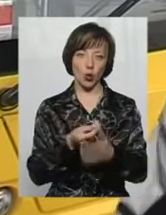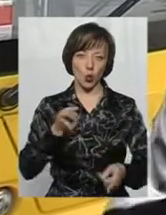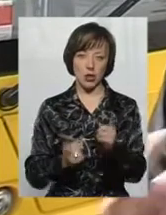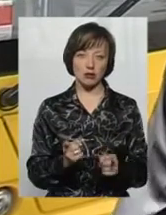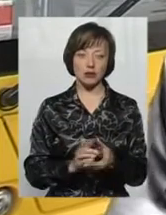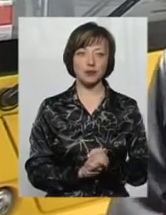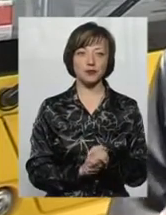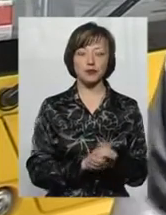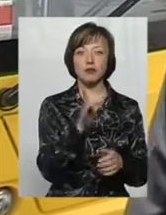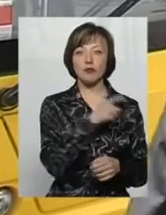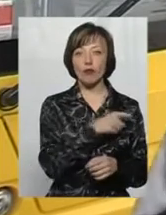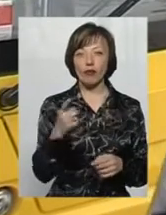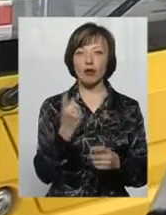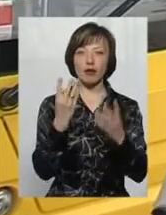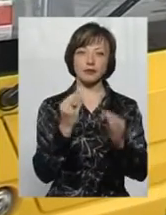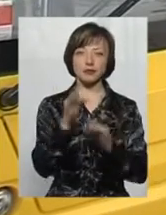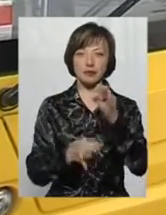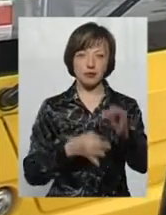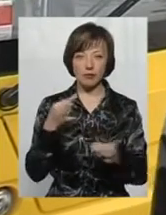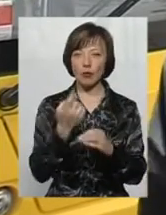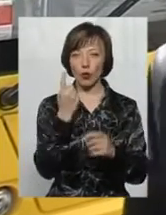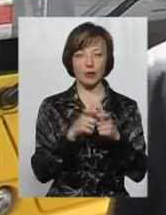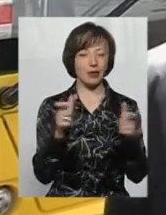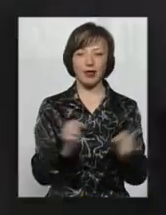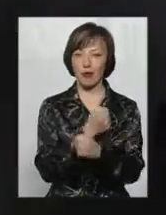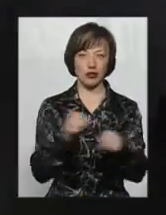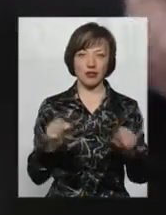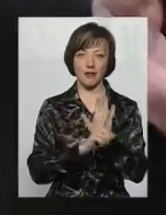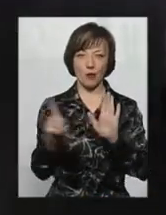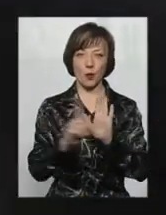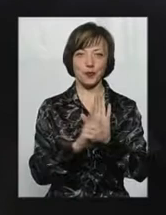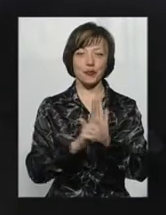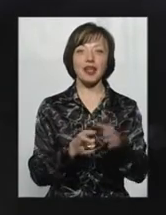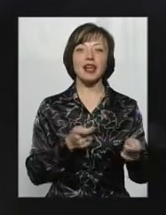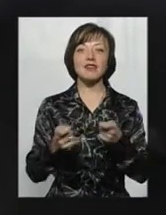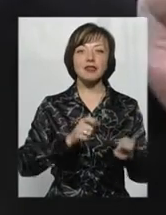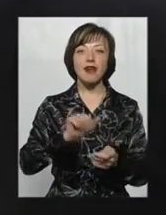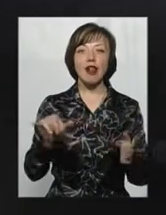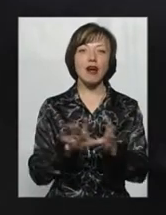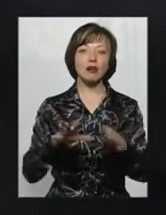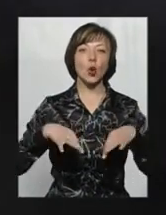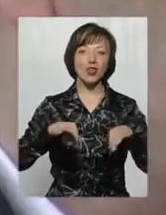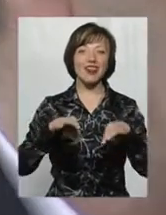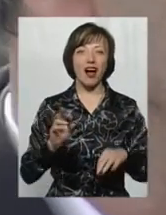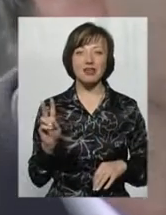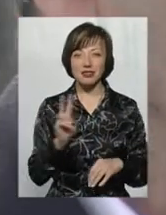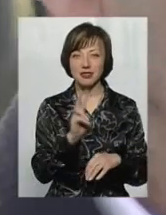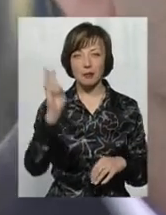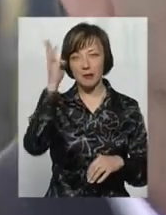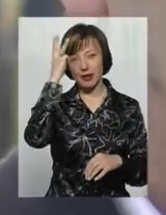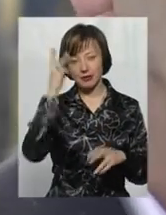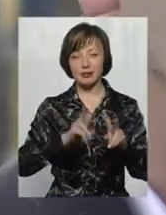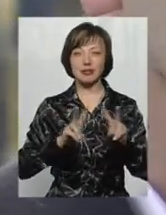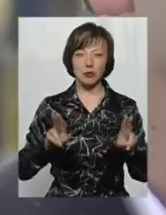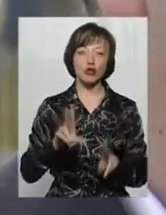Тобто протягом цілого дня на одному квитку їздити, звичайно, буде неможливо. Керівництво комунального електротрансу, як і керівництво Хмельницького,